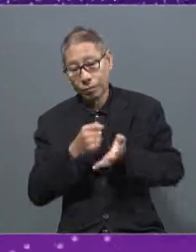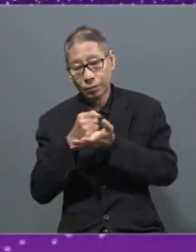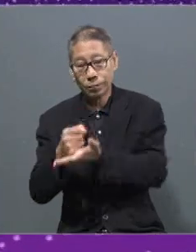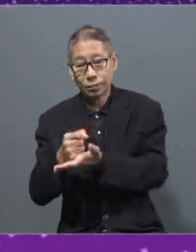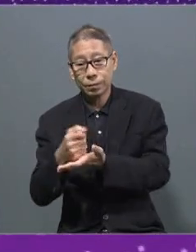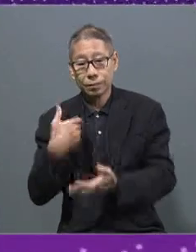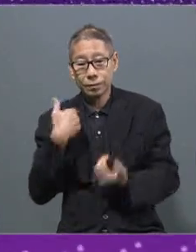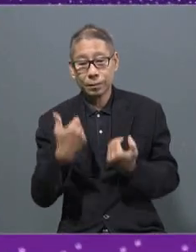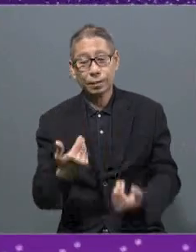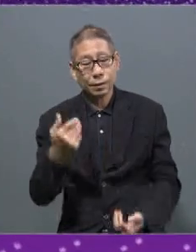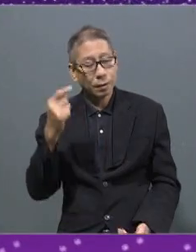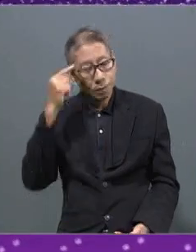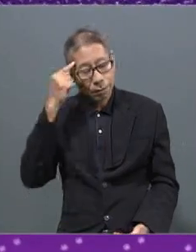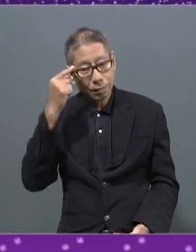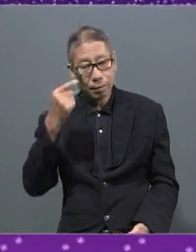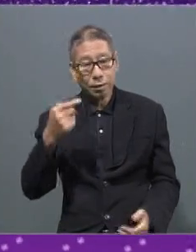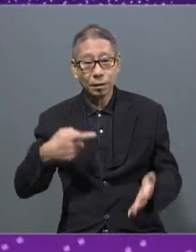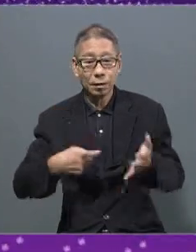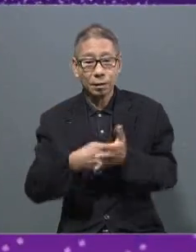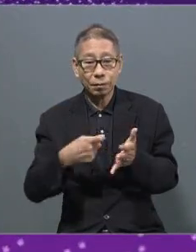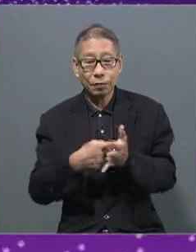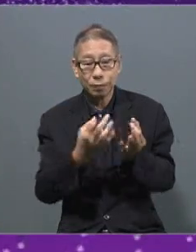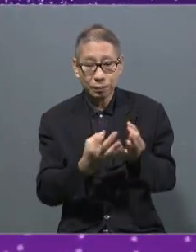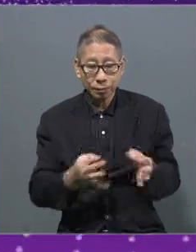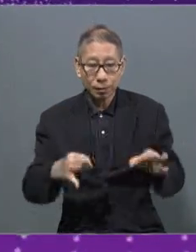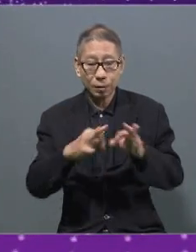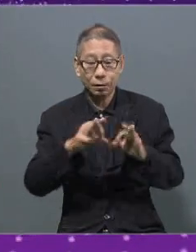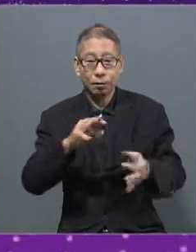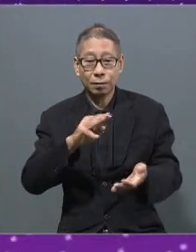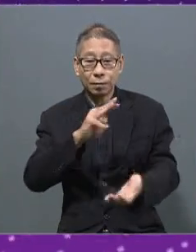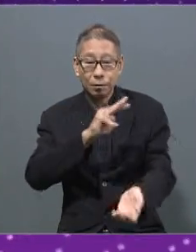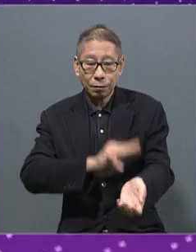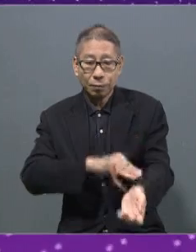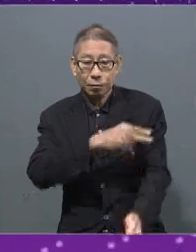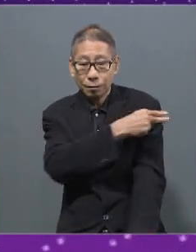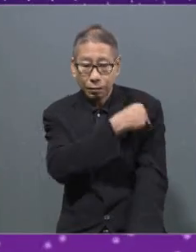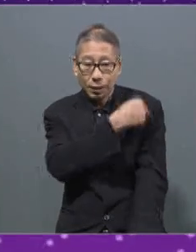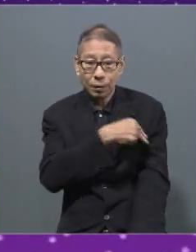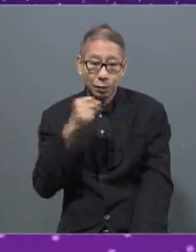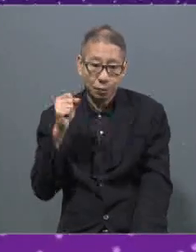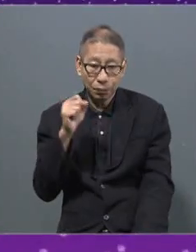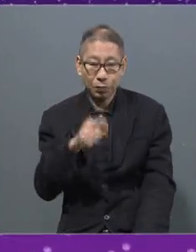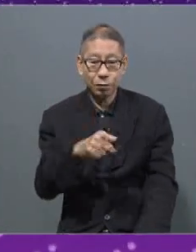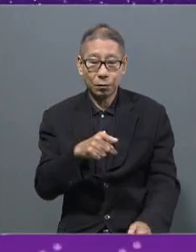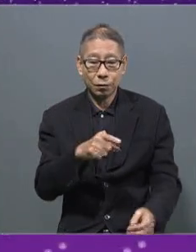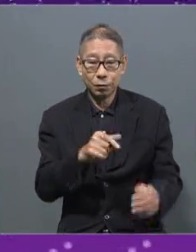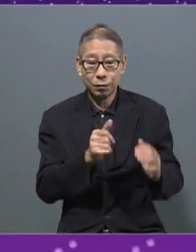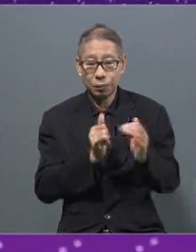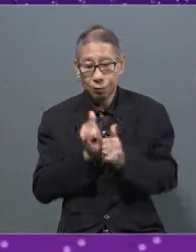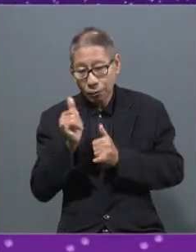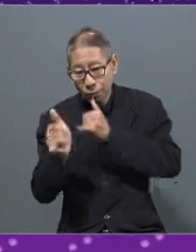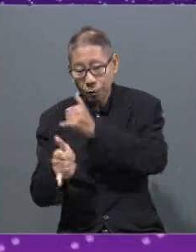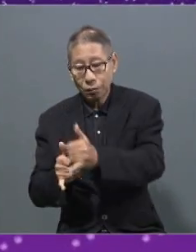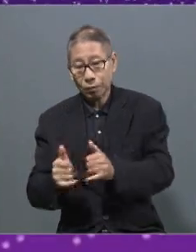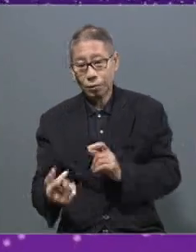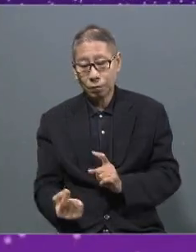เพราะว่าโดยหลักการแล้วเนี่ยทีมแพทย์ฉุกเฉินที่เราเรียกกันว่าเป็นทีมเมิร์ทเนี่ยค่ะจะต้องลงไปแล้วไม่รบ